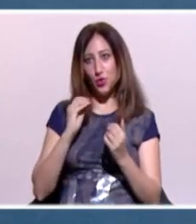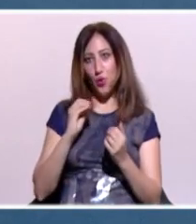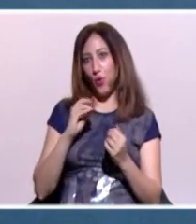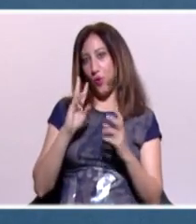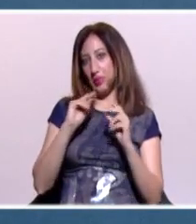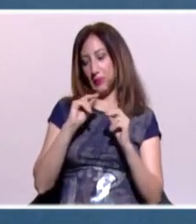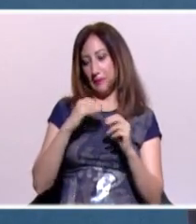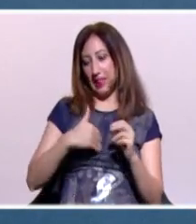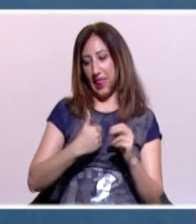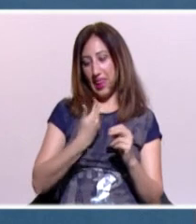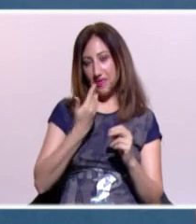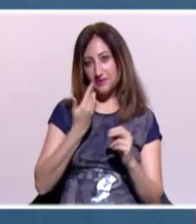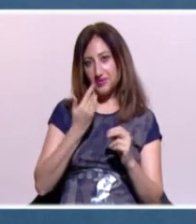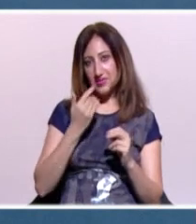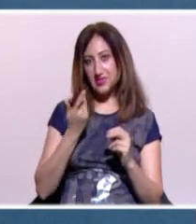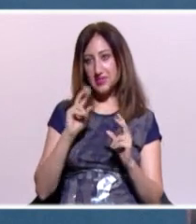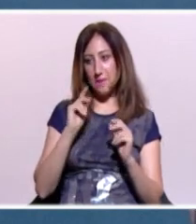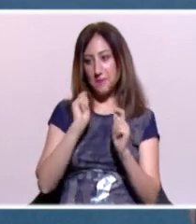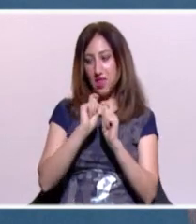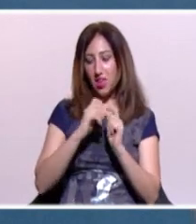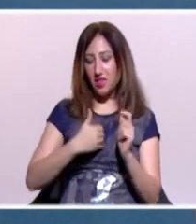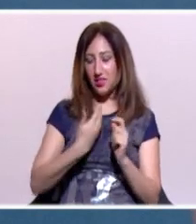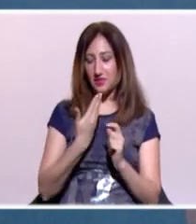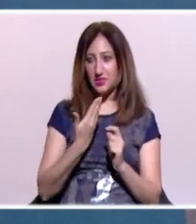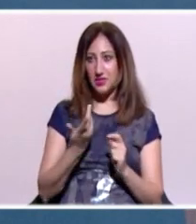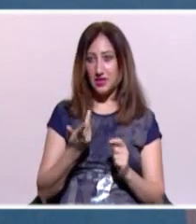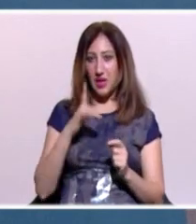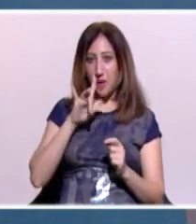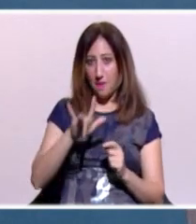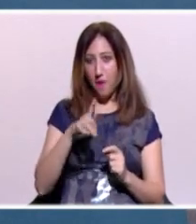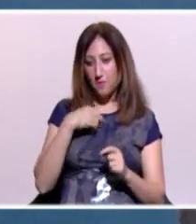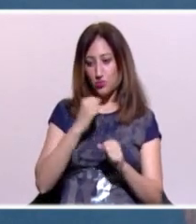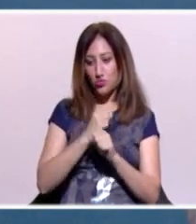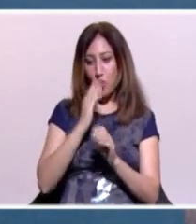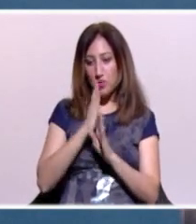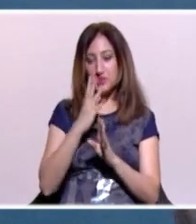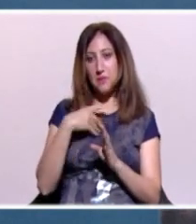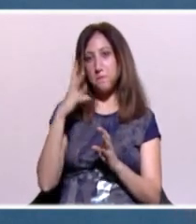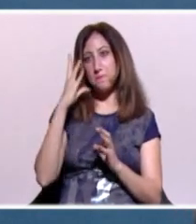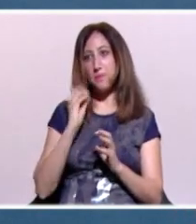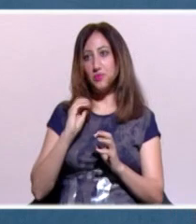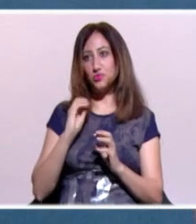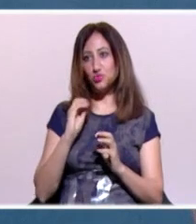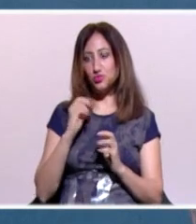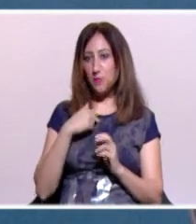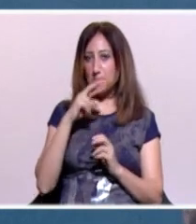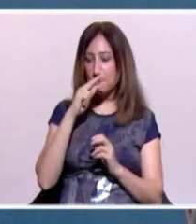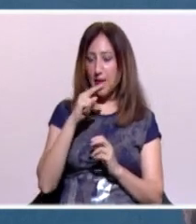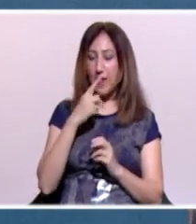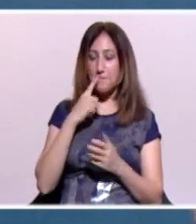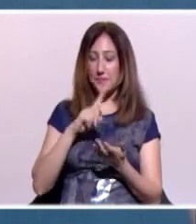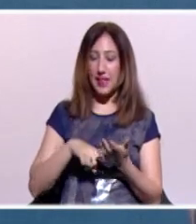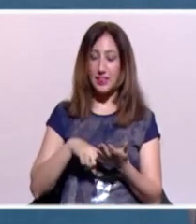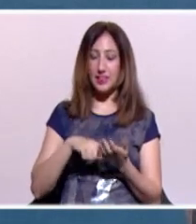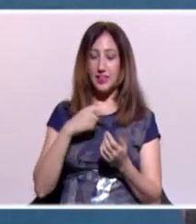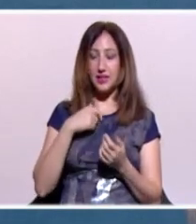وفي حاجات كتير قوي. فكل لما بتحب الحاجه اللي انت بتعملها قوي بجد ومش كلام مرسل